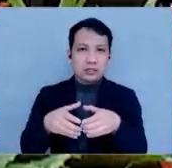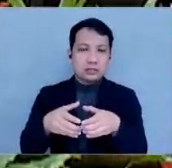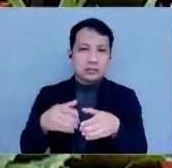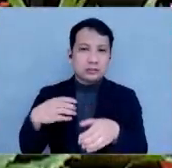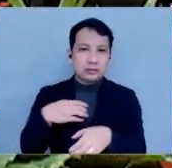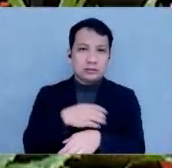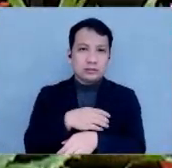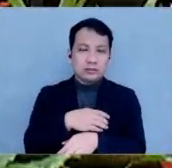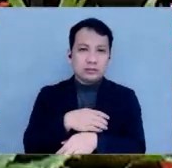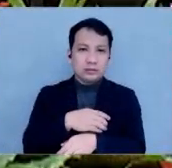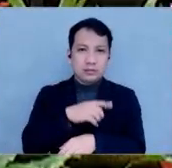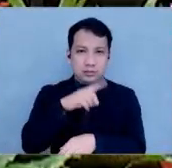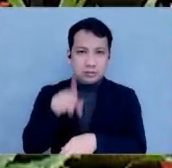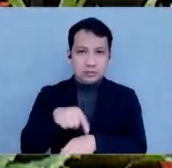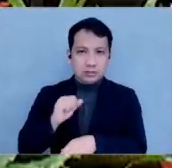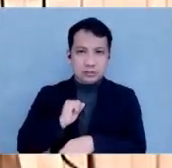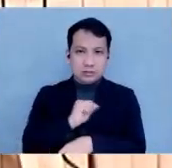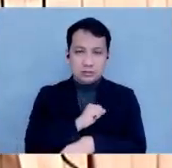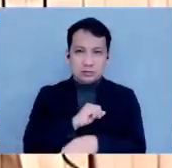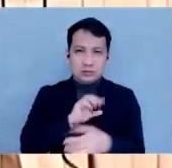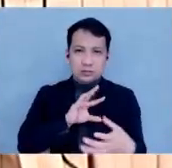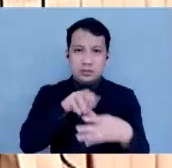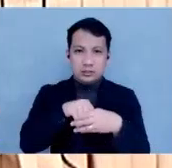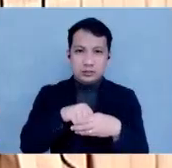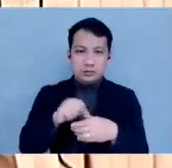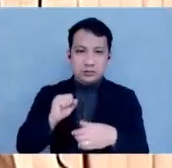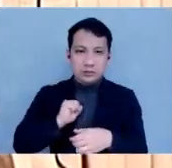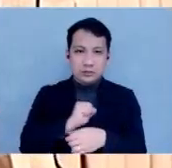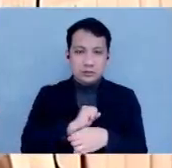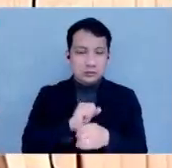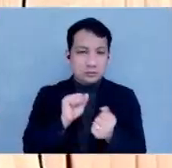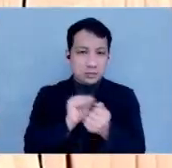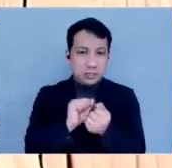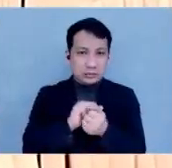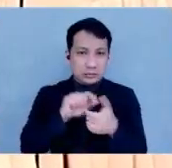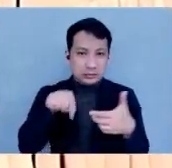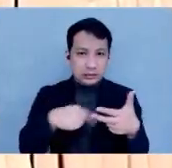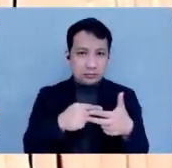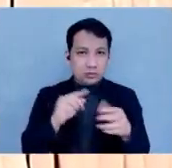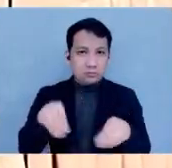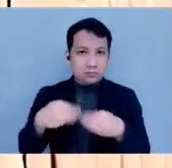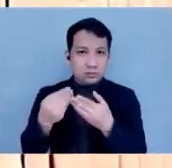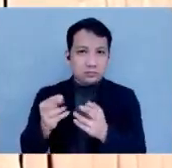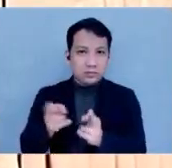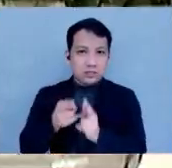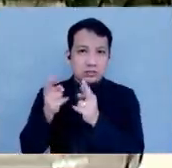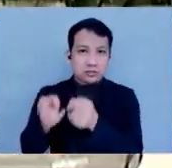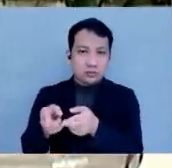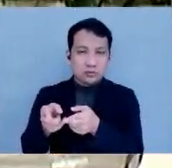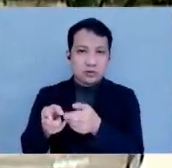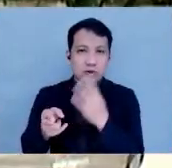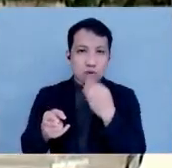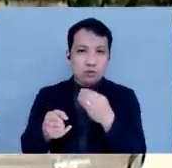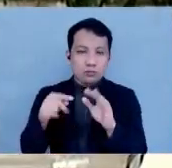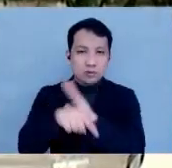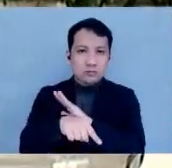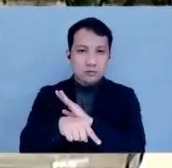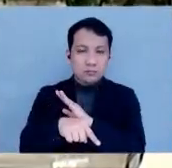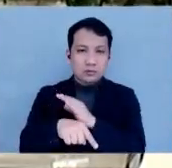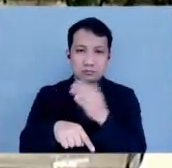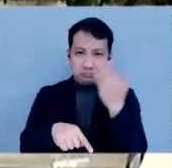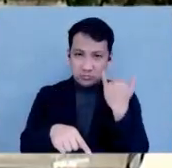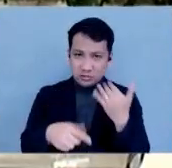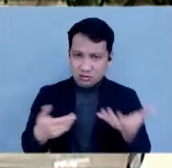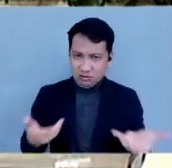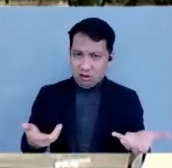mga senador na iniuugnay sa drug war, partikular ang tungkol sa pagbibigay ng reward sa kada mapapatay. Ang tanong, paano